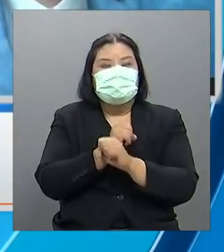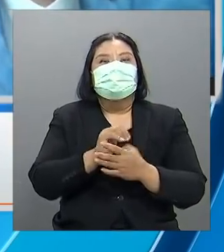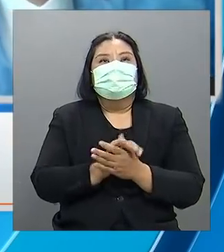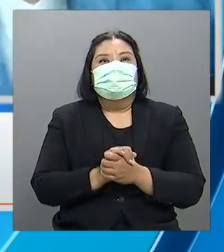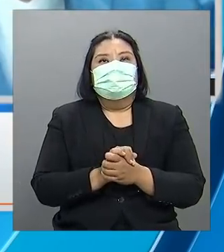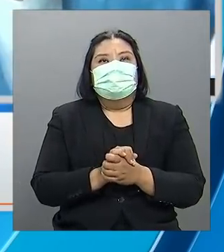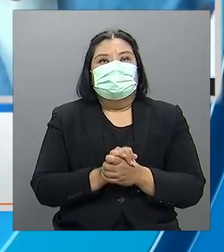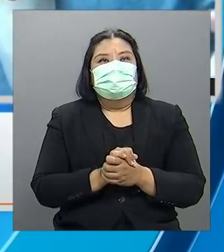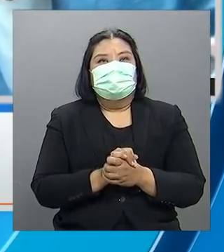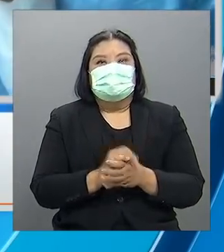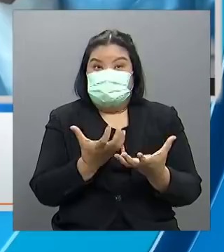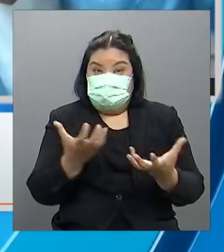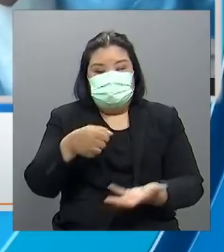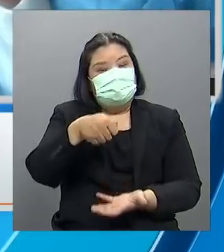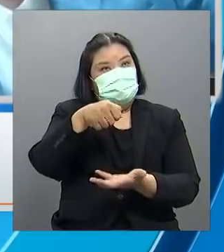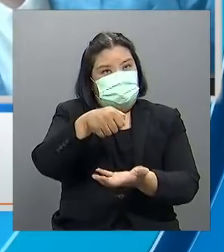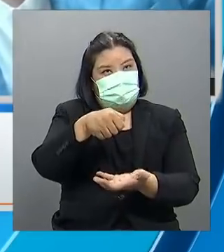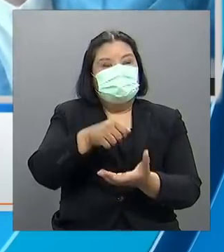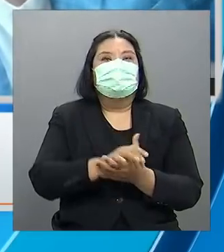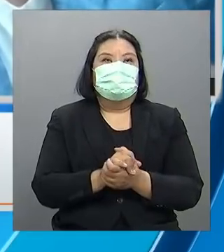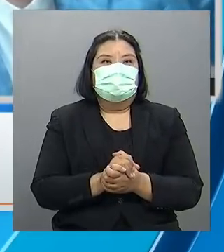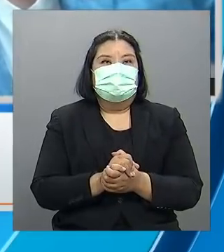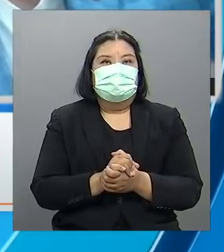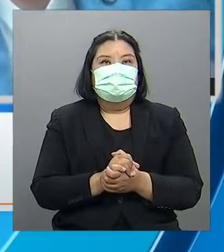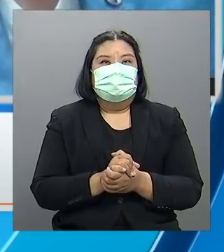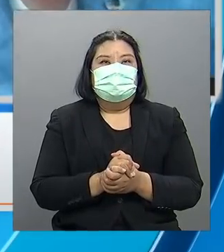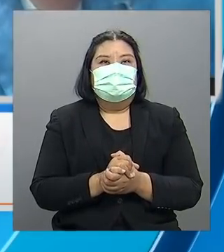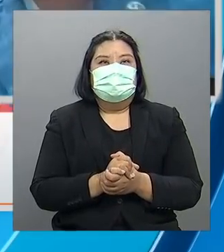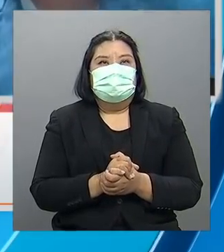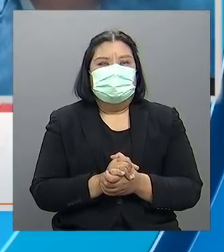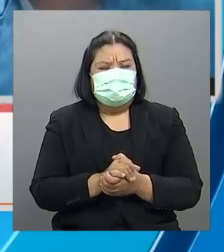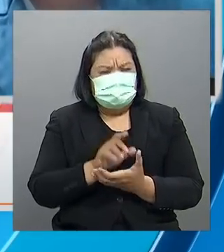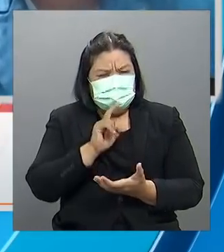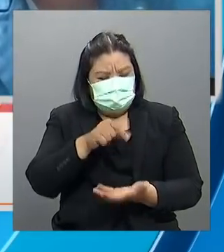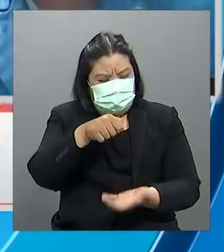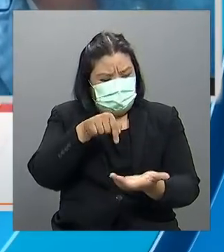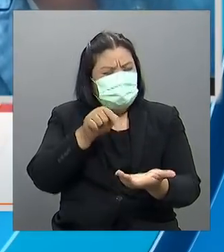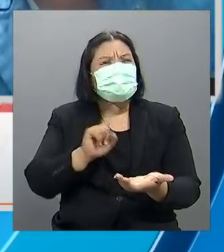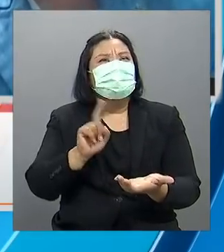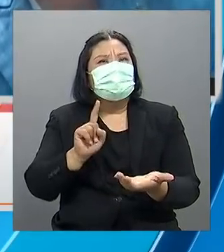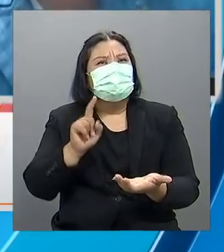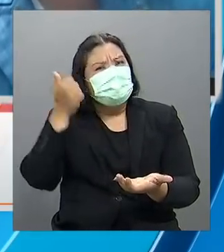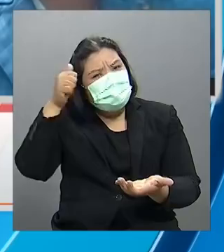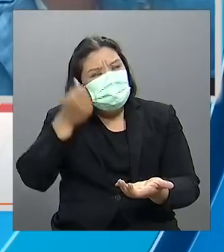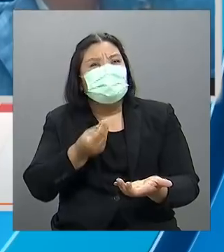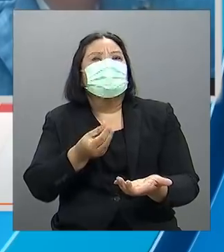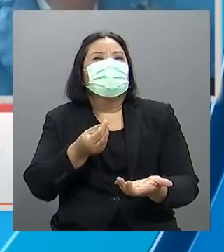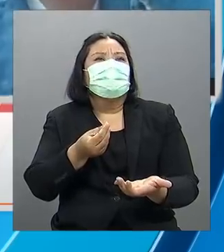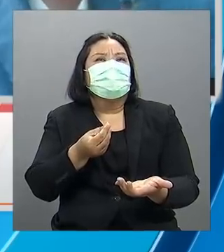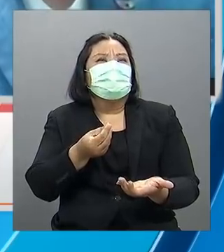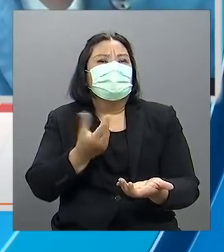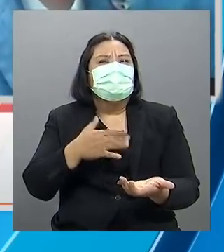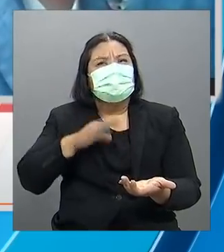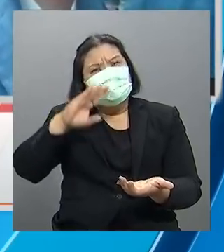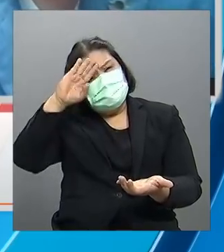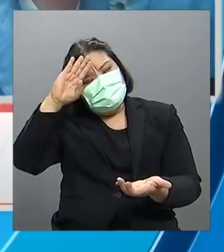คะ ครับอาจารย์ครับใน1กล่องเนี่ยมันจะใช้ได้กี่วันนะครับใน1กล่องหรือว่าในแต่ละคนนั้นต้องประเมินความเสี่ยงยังไงว่าค